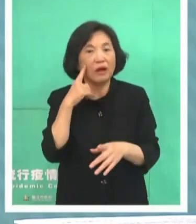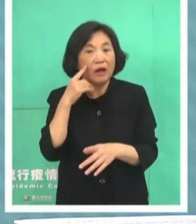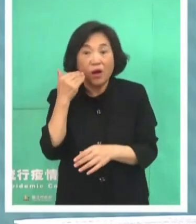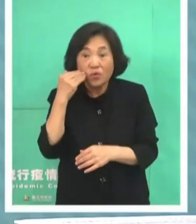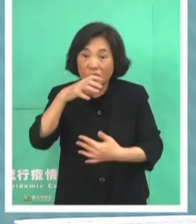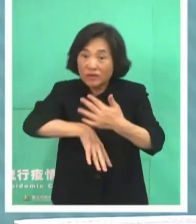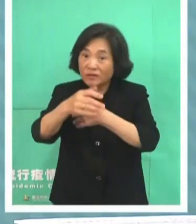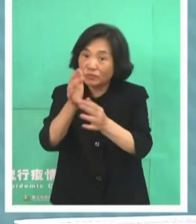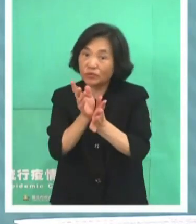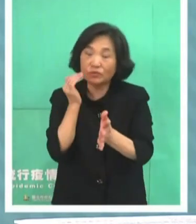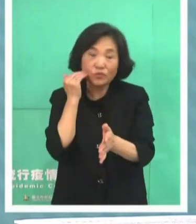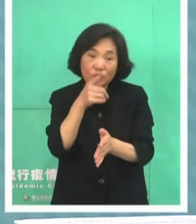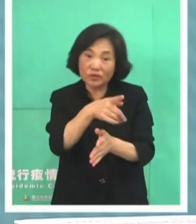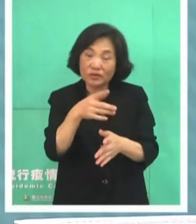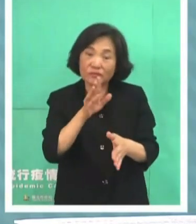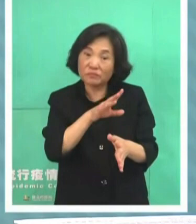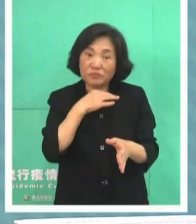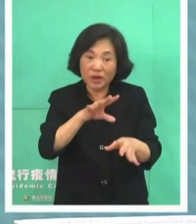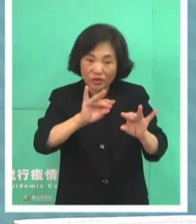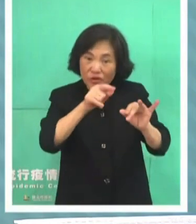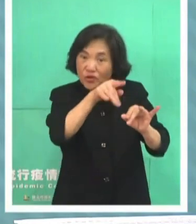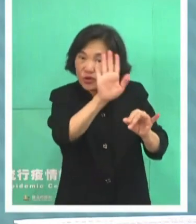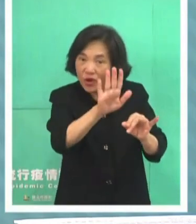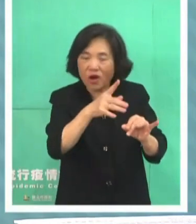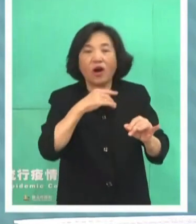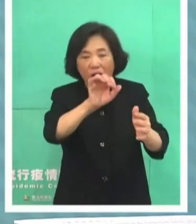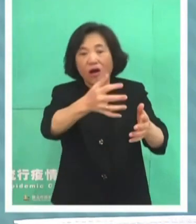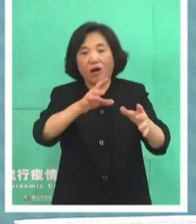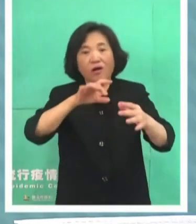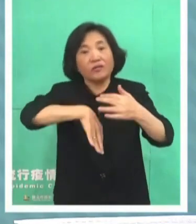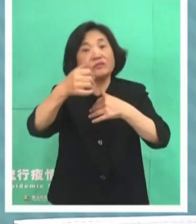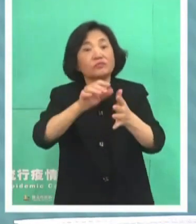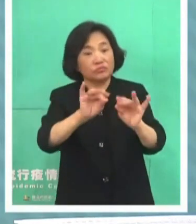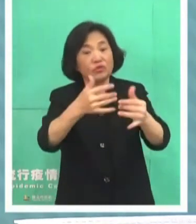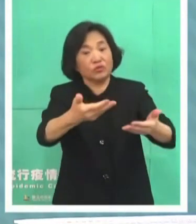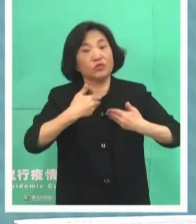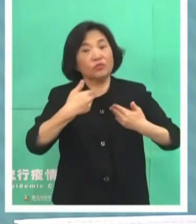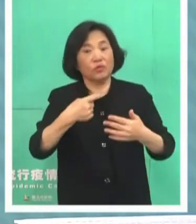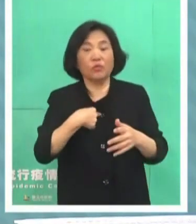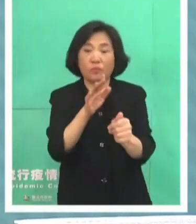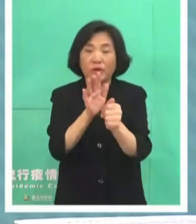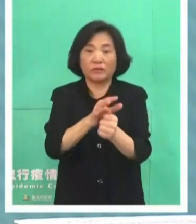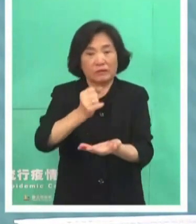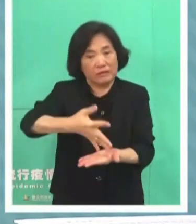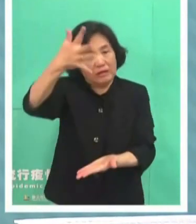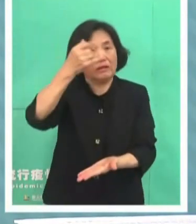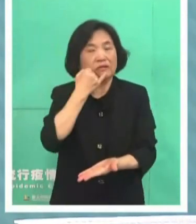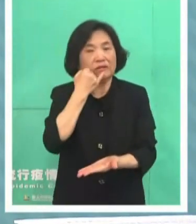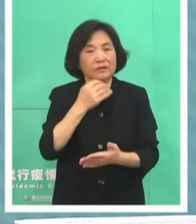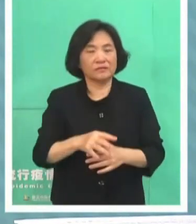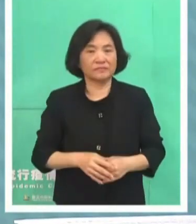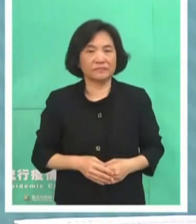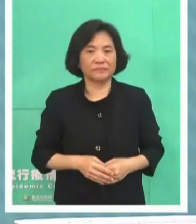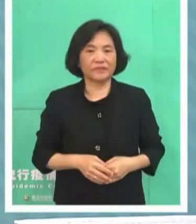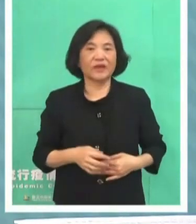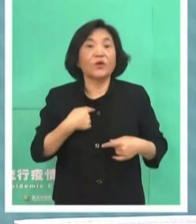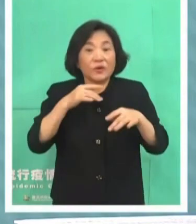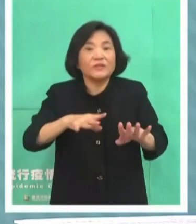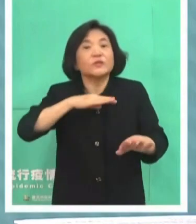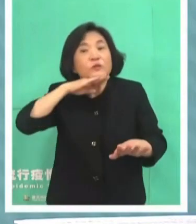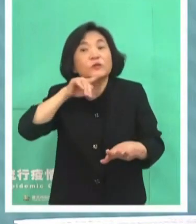府要暂缓，希望土地给中央接手来推动，市长怎么看呢？ 这个哦，今天就在等你问这一题。